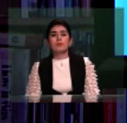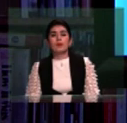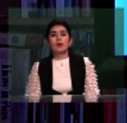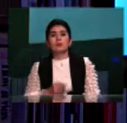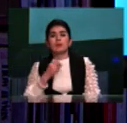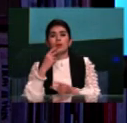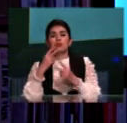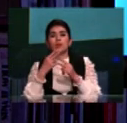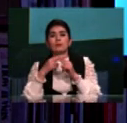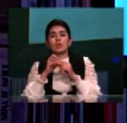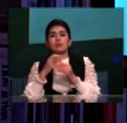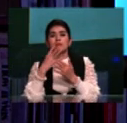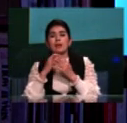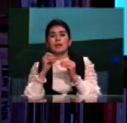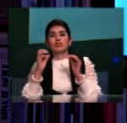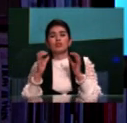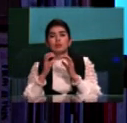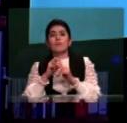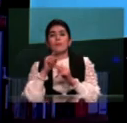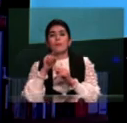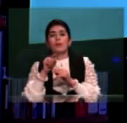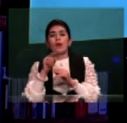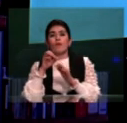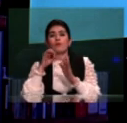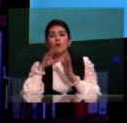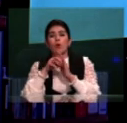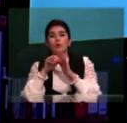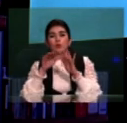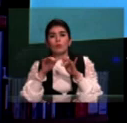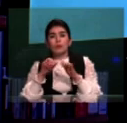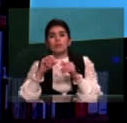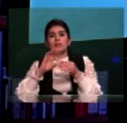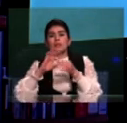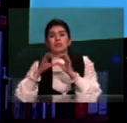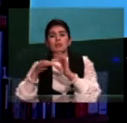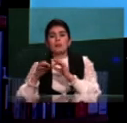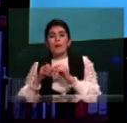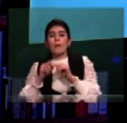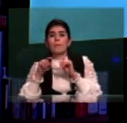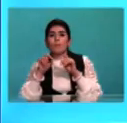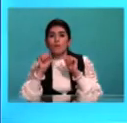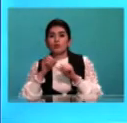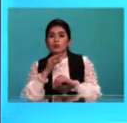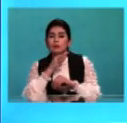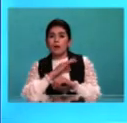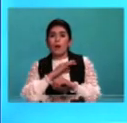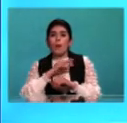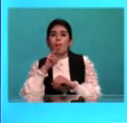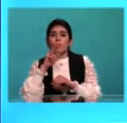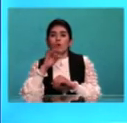Рассмотрим программы, которые защищают от несанкционированного входа в компьютерные системы. Также можно здесь использовать